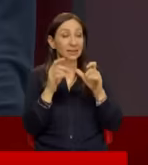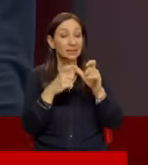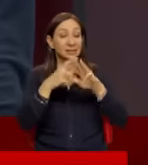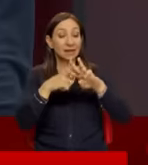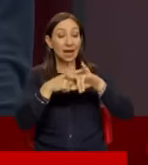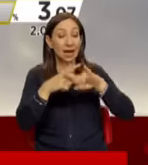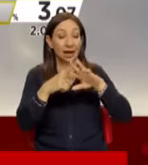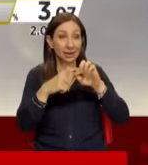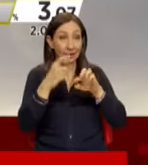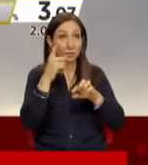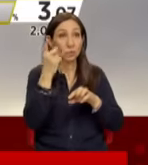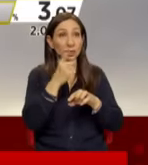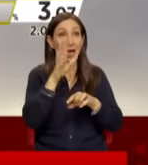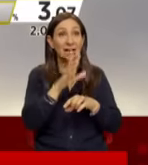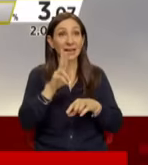Okur